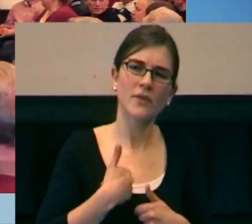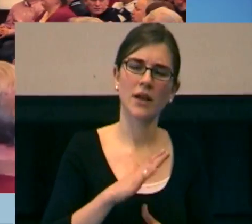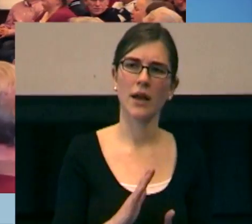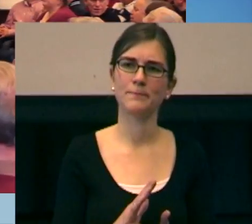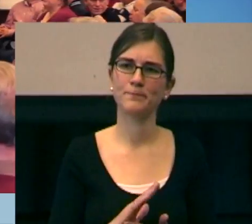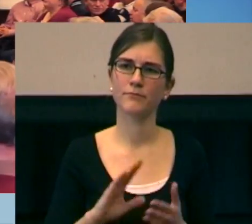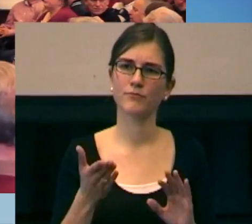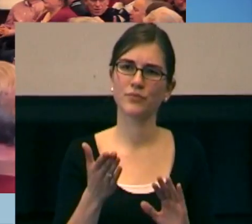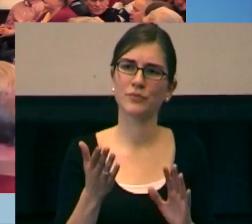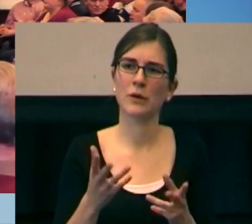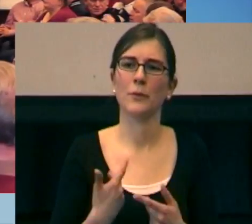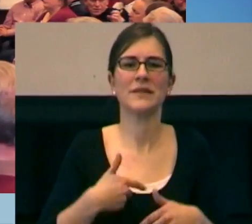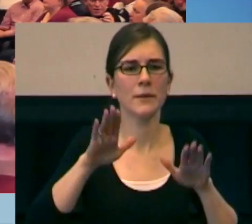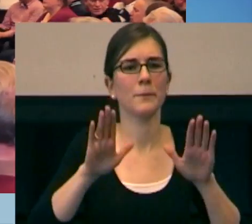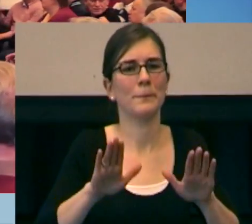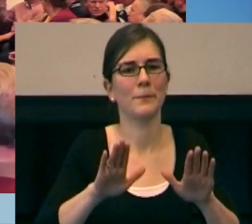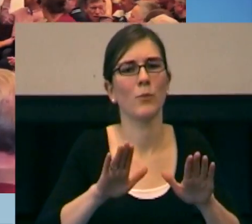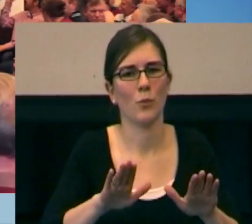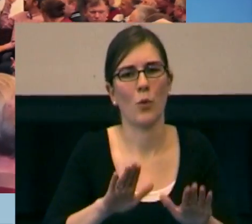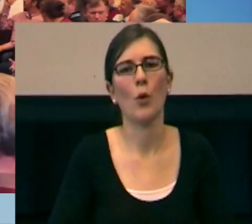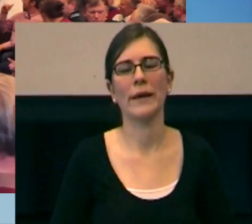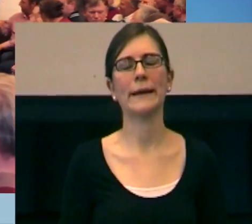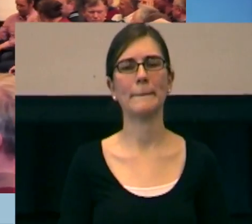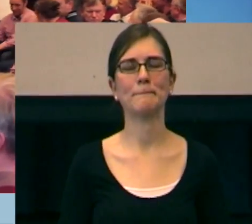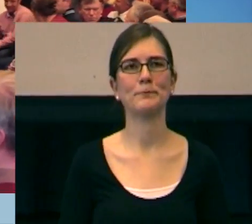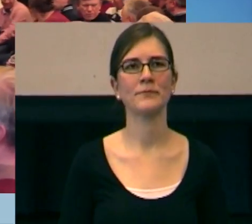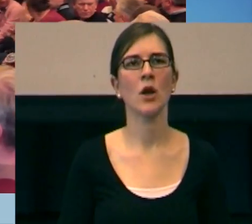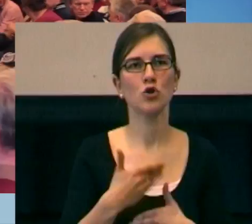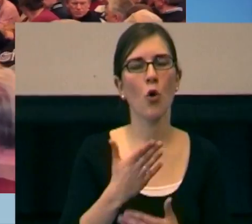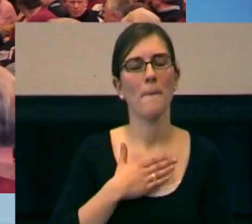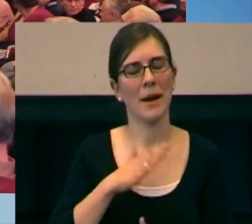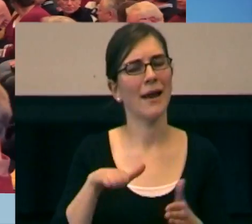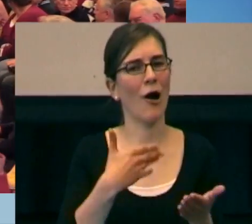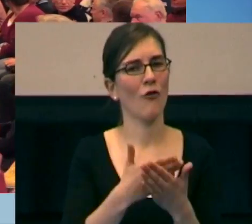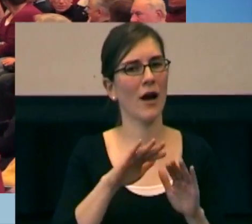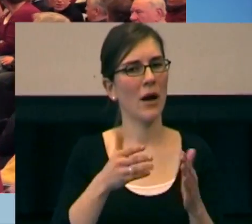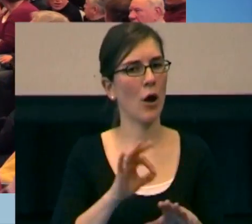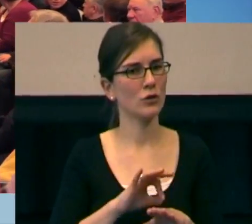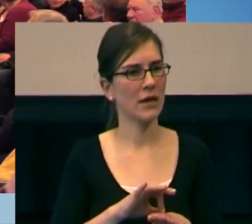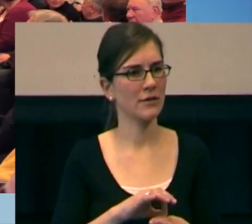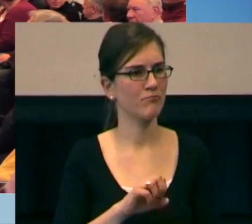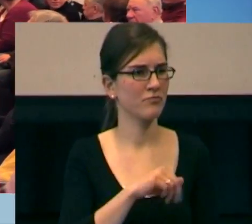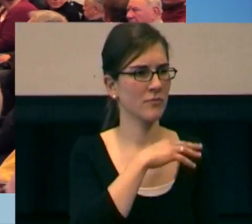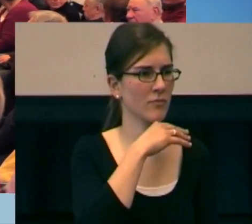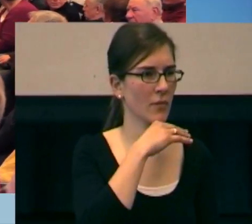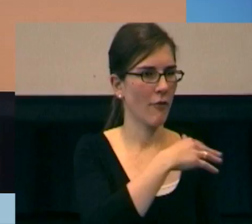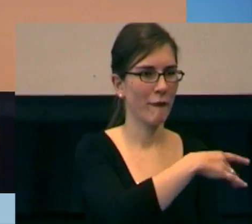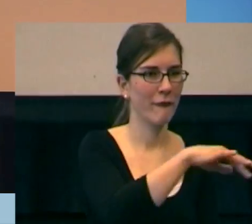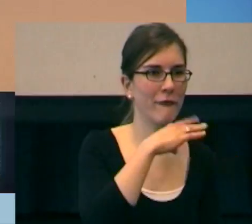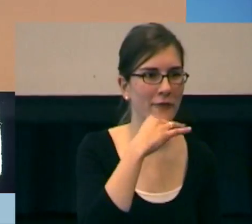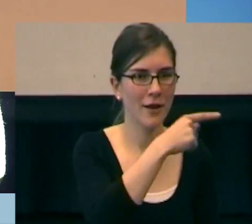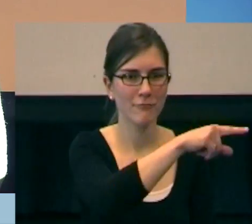Das ist ja auch so ein bisschen die Aufgabe von Hausärzten. Die meisten von Ihnen haben mindestens ein, wahrscheinlich drei Krebse.